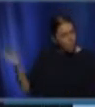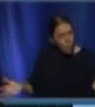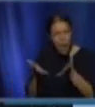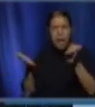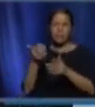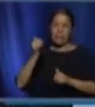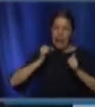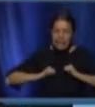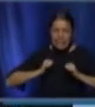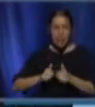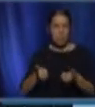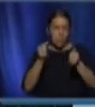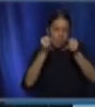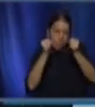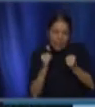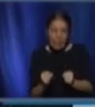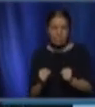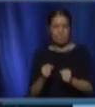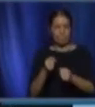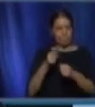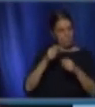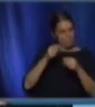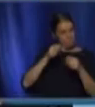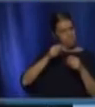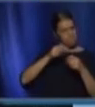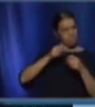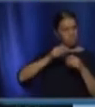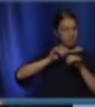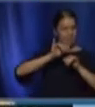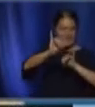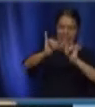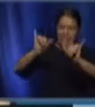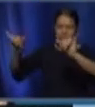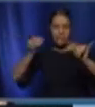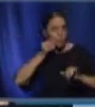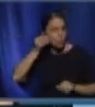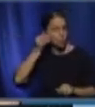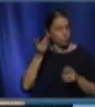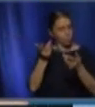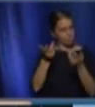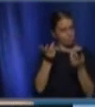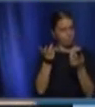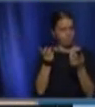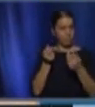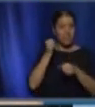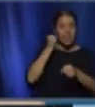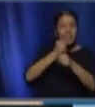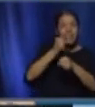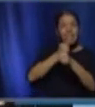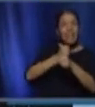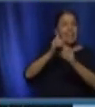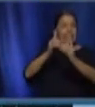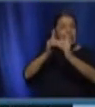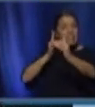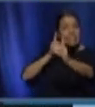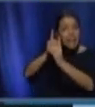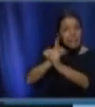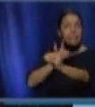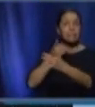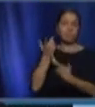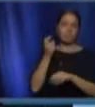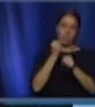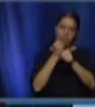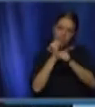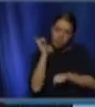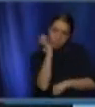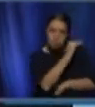du télétravail. Puis quand ils n'ont pas le choix, puis que les travailleurs doivent venir sur les lieux de travail, bien,